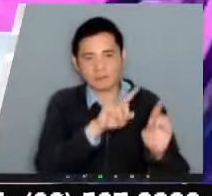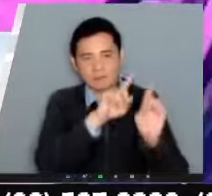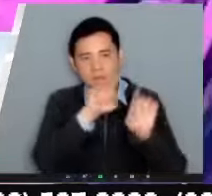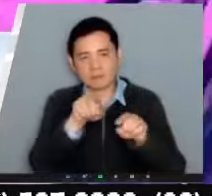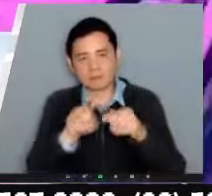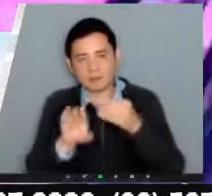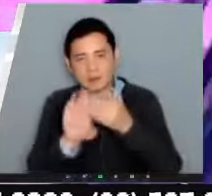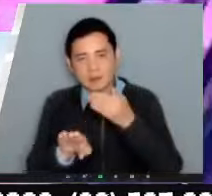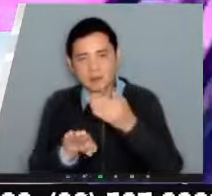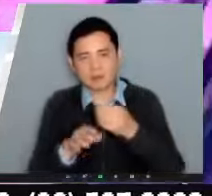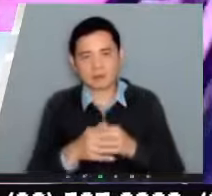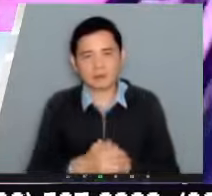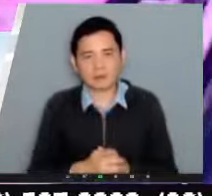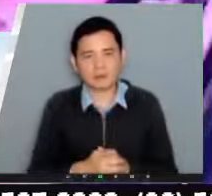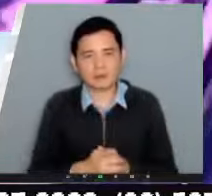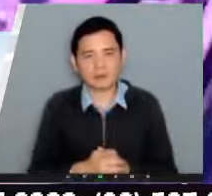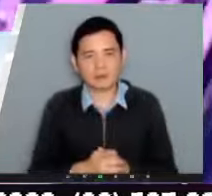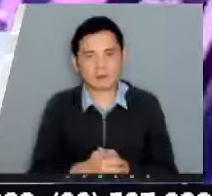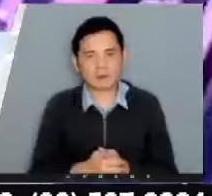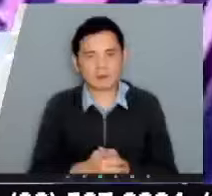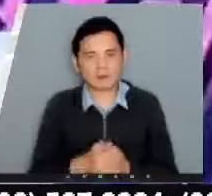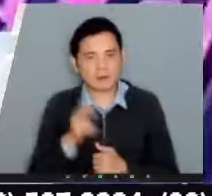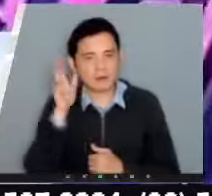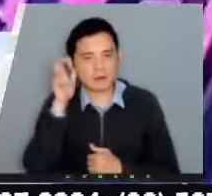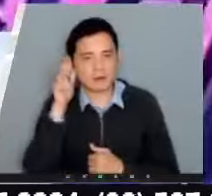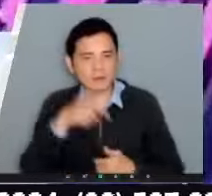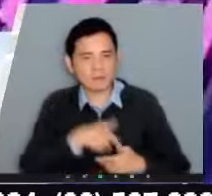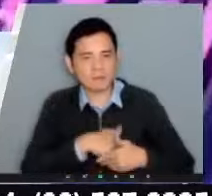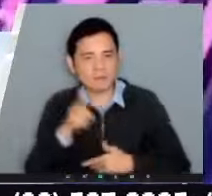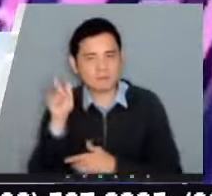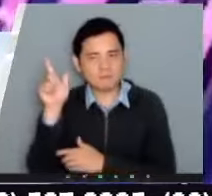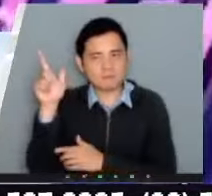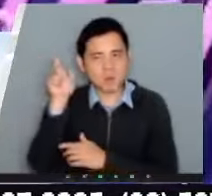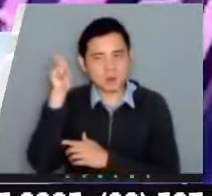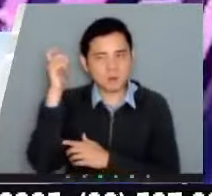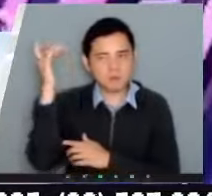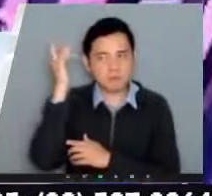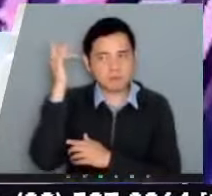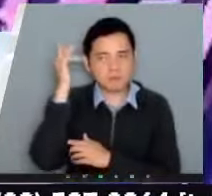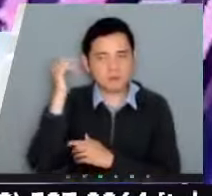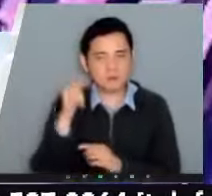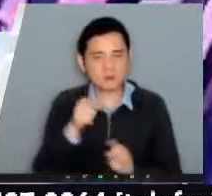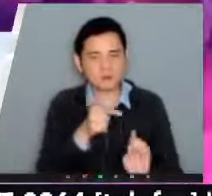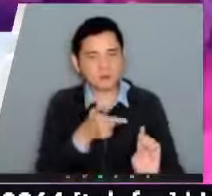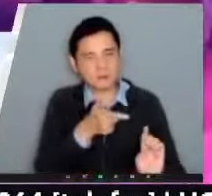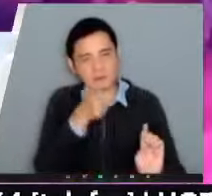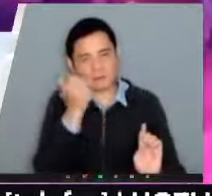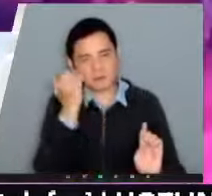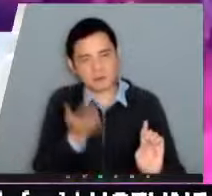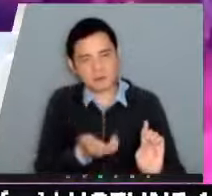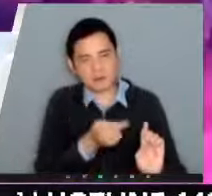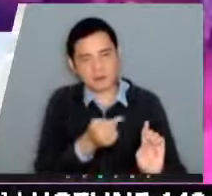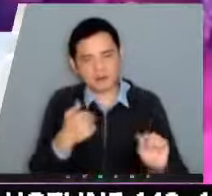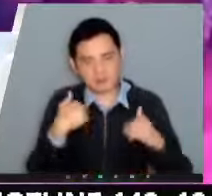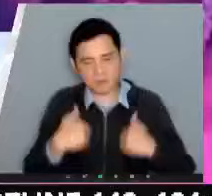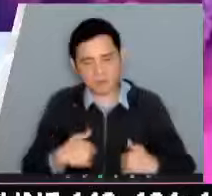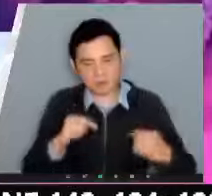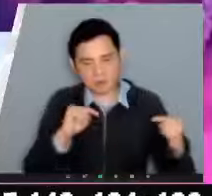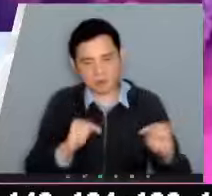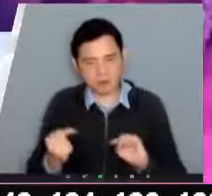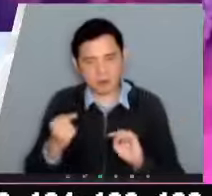siya, doon na narinig ang isang putok ng baril. Nagtamo ng ang biktima ng mga sugat sa katawan at tama ng bala sa